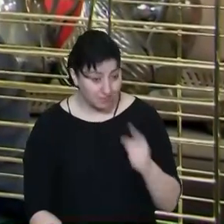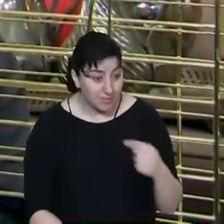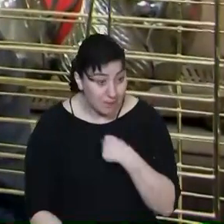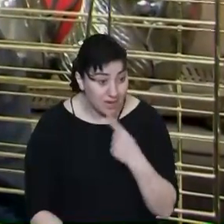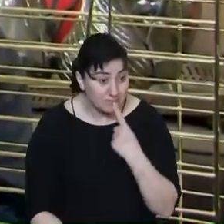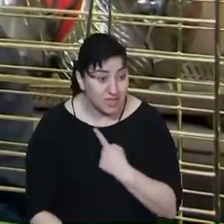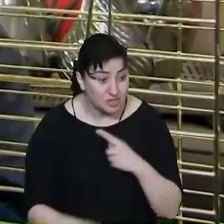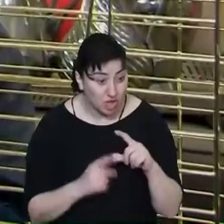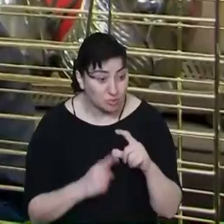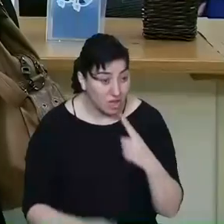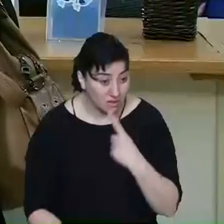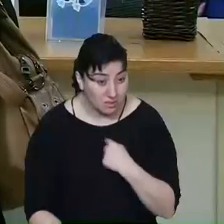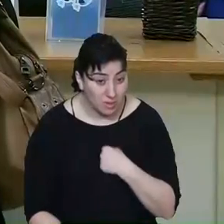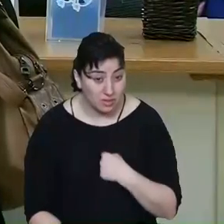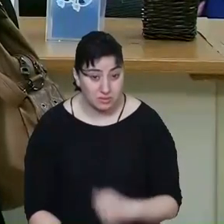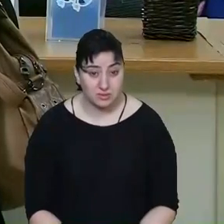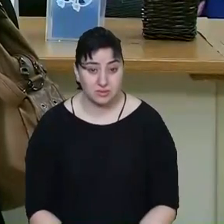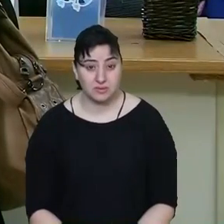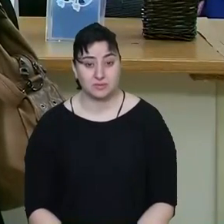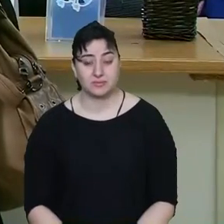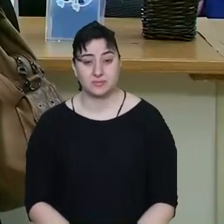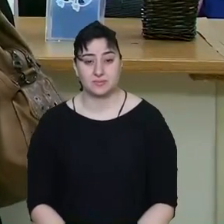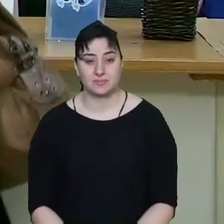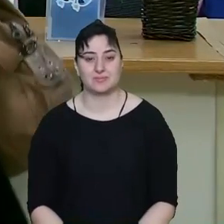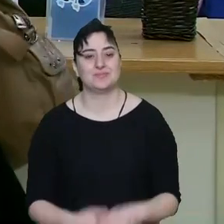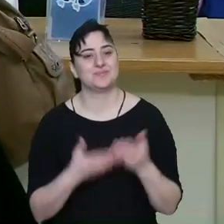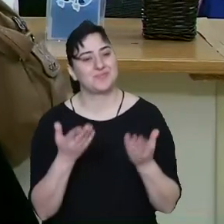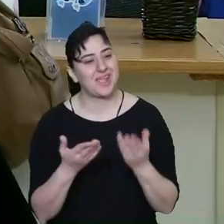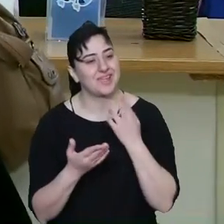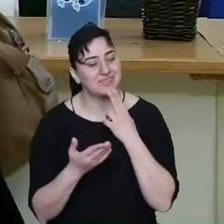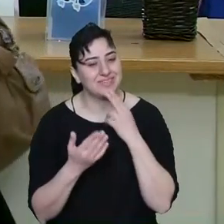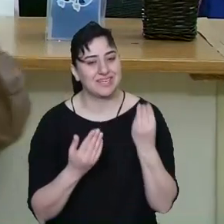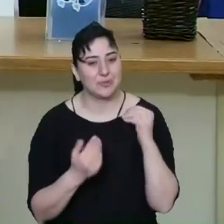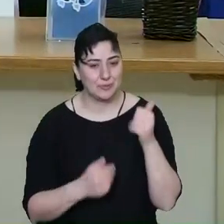sen bana mı şapşal dedin? Banka. Buyurun efendim, iyi günler.